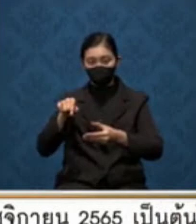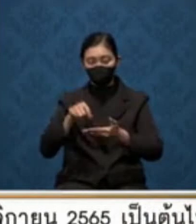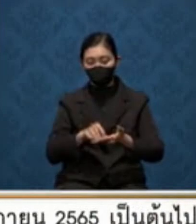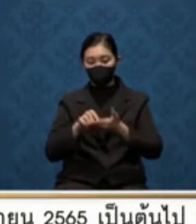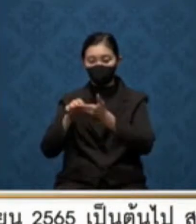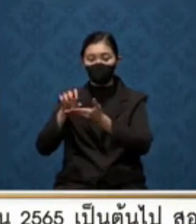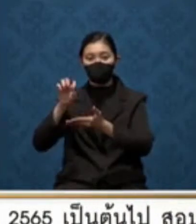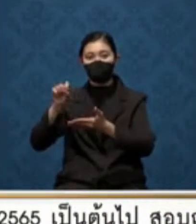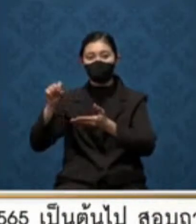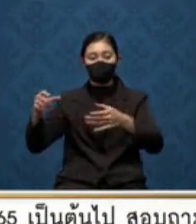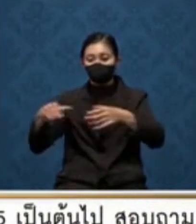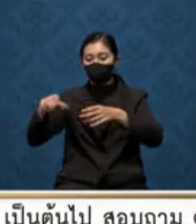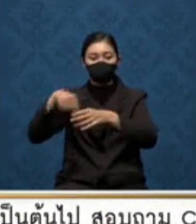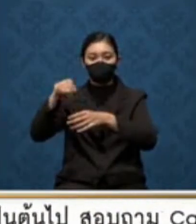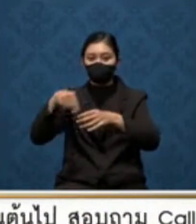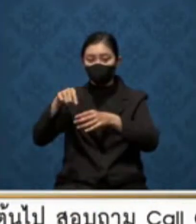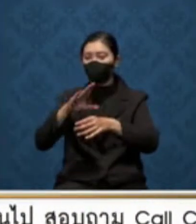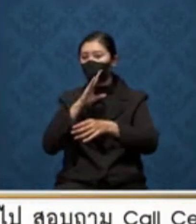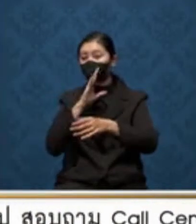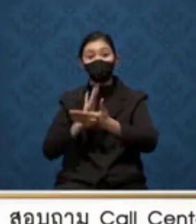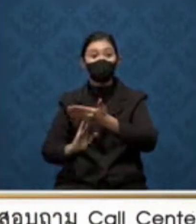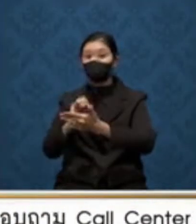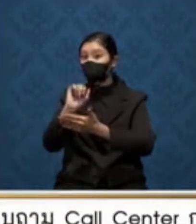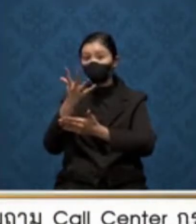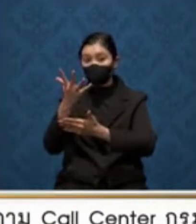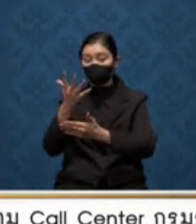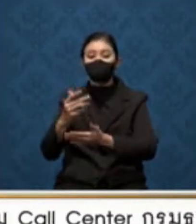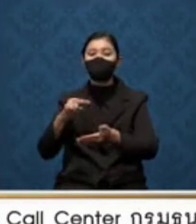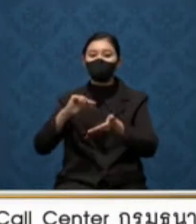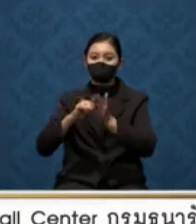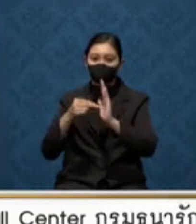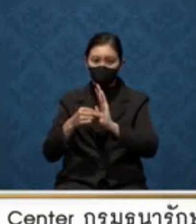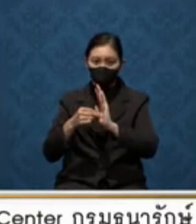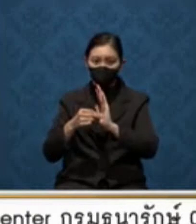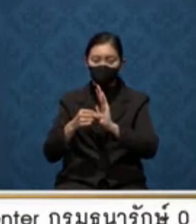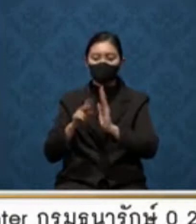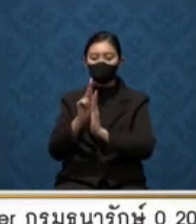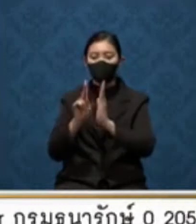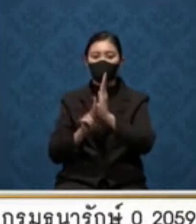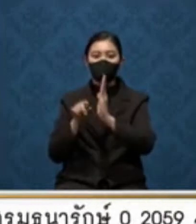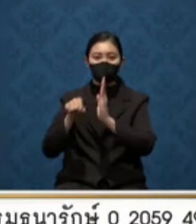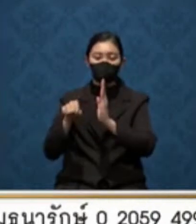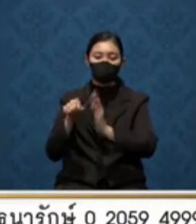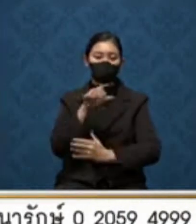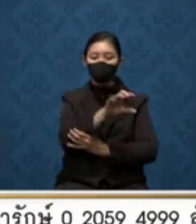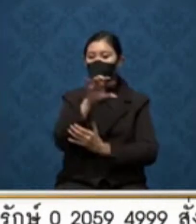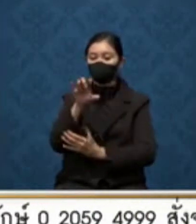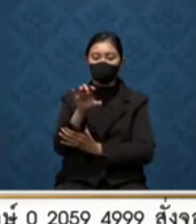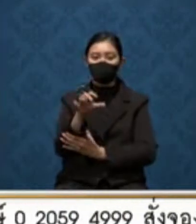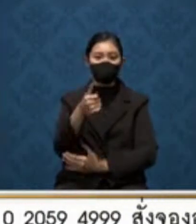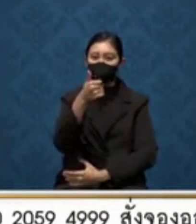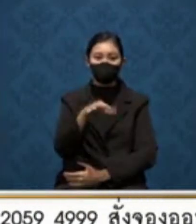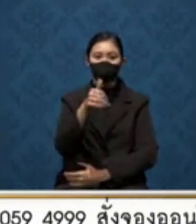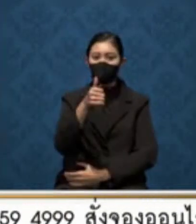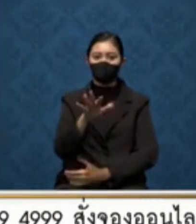แลวากฎหมายซึงเป็แม่เป็นหักของตัวกฎกระสวงต่ๆมันไม่มผลบคบใช้วันนี้